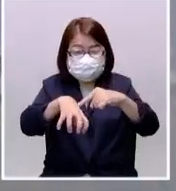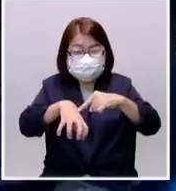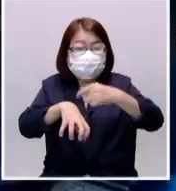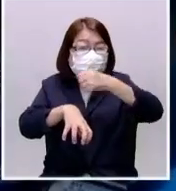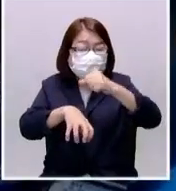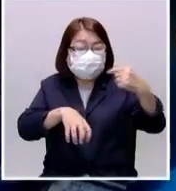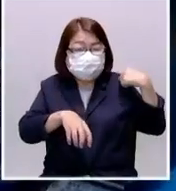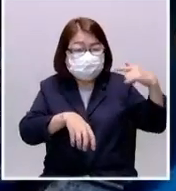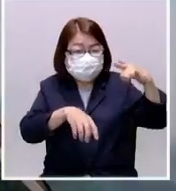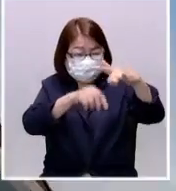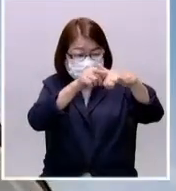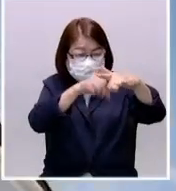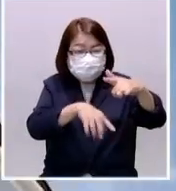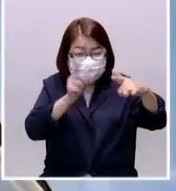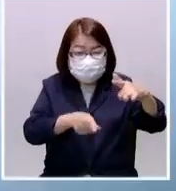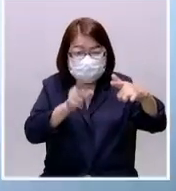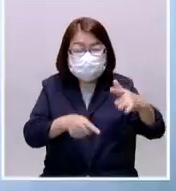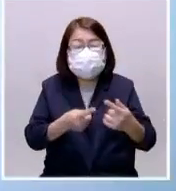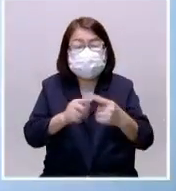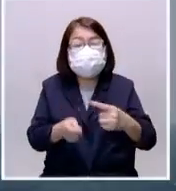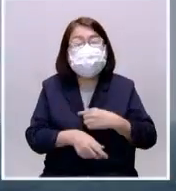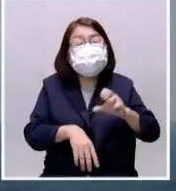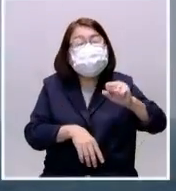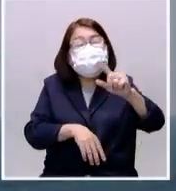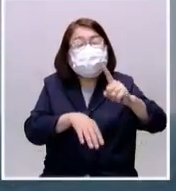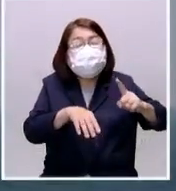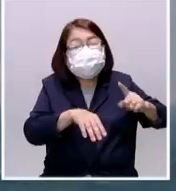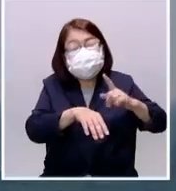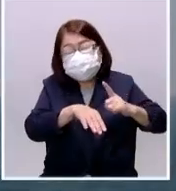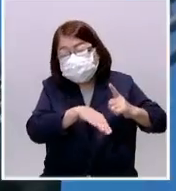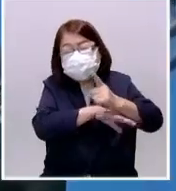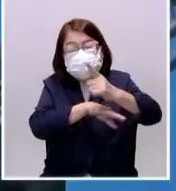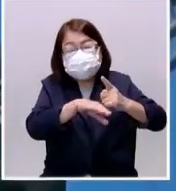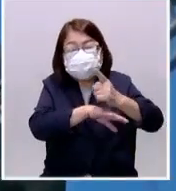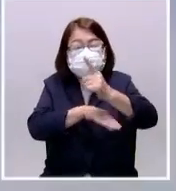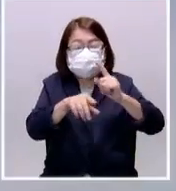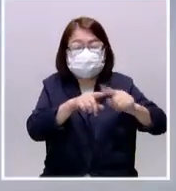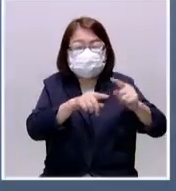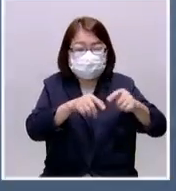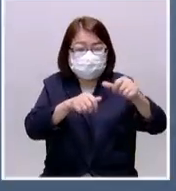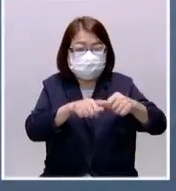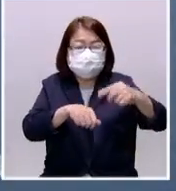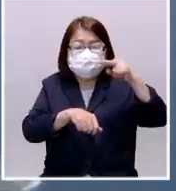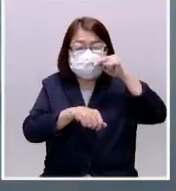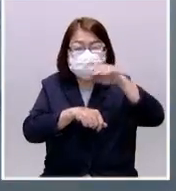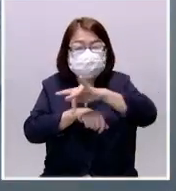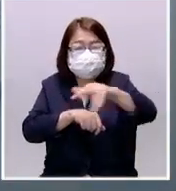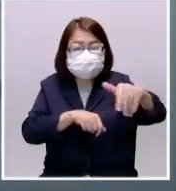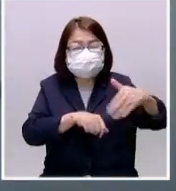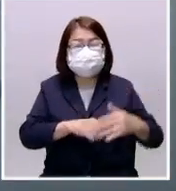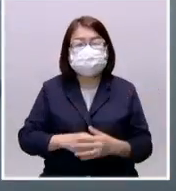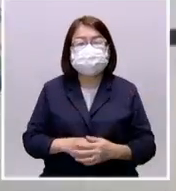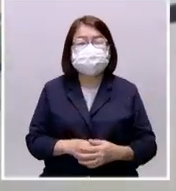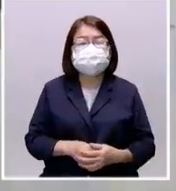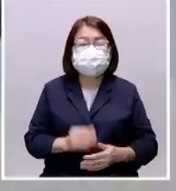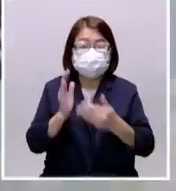ใส่ไกลในช่องแคบไต้หวันด้วยรวมทั้งจะยิงทดสอบขีปนาวุธชนิดในรูปแบบในน่านน้ำนอกชายฝั่งตะวันออกของไต้หวันด้ว